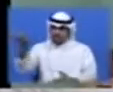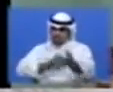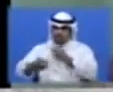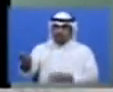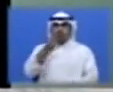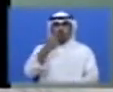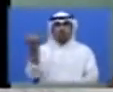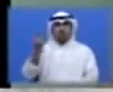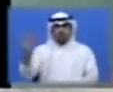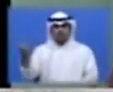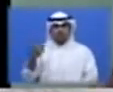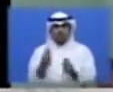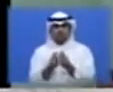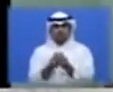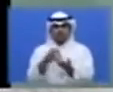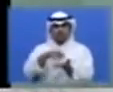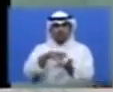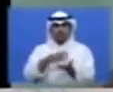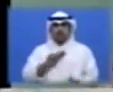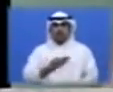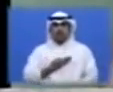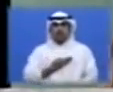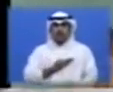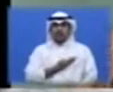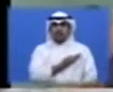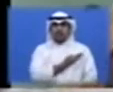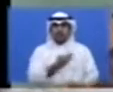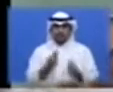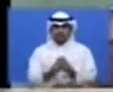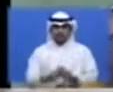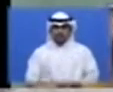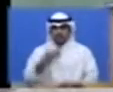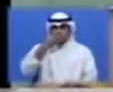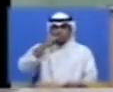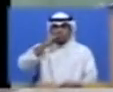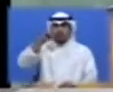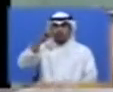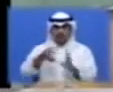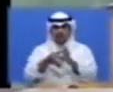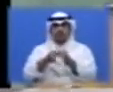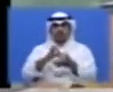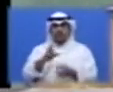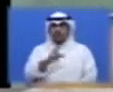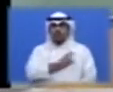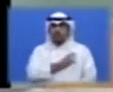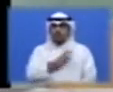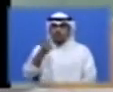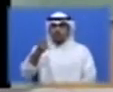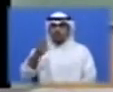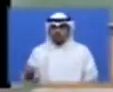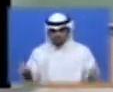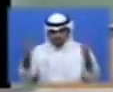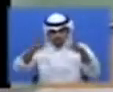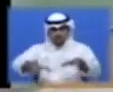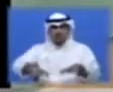لم نستطع ان نصل الى مدينة غزة. الحمد لله تم توفير مبالغ كبيرة جدا من جمعية الرحمة وشرينا